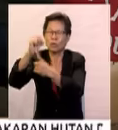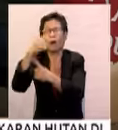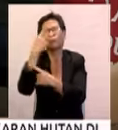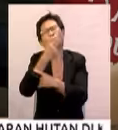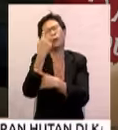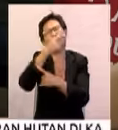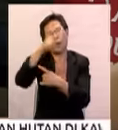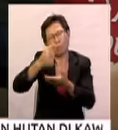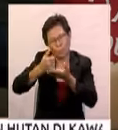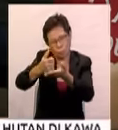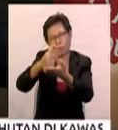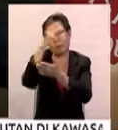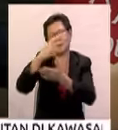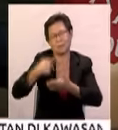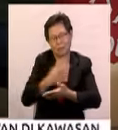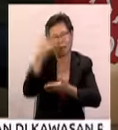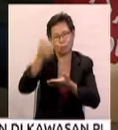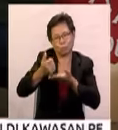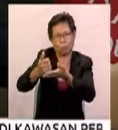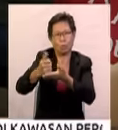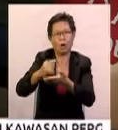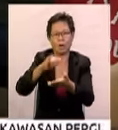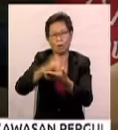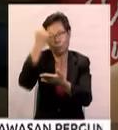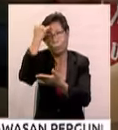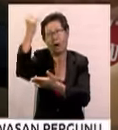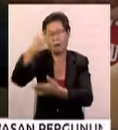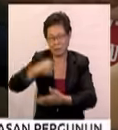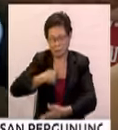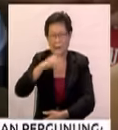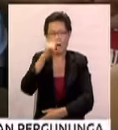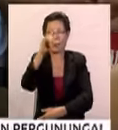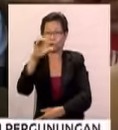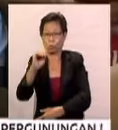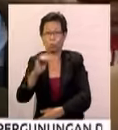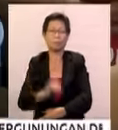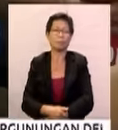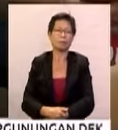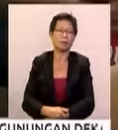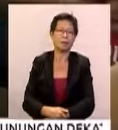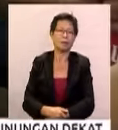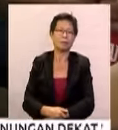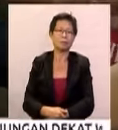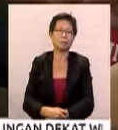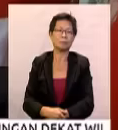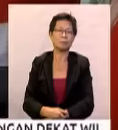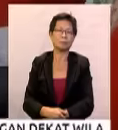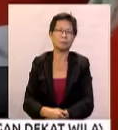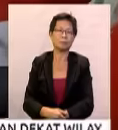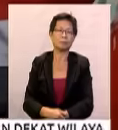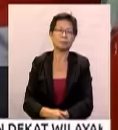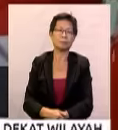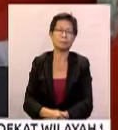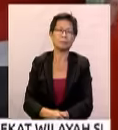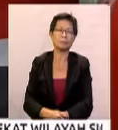rasanya perlukan bantuan kerajaan. Itu pandangan saya sebagai Esko. Lah. Kebetulan ini merupakan kawasan sebelah saya saja.